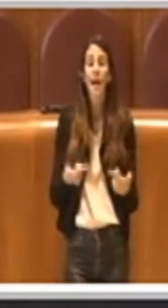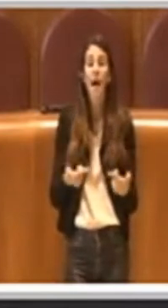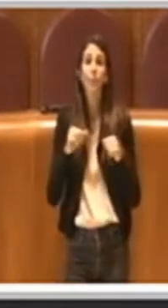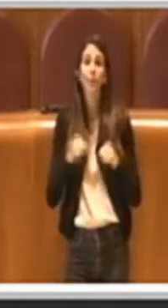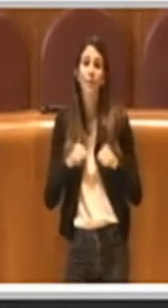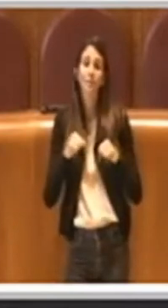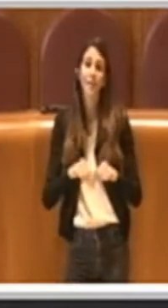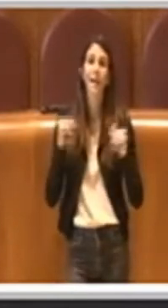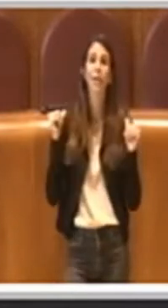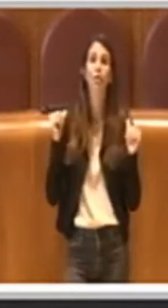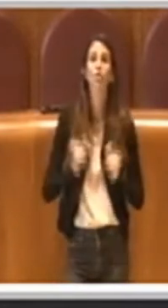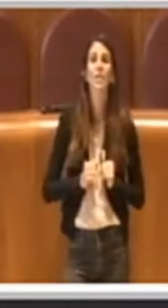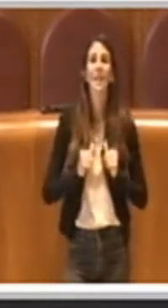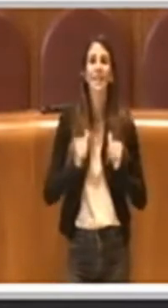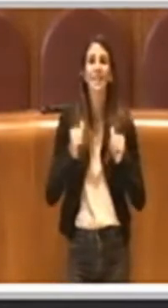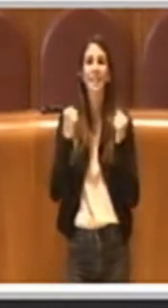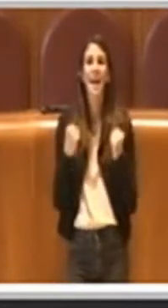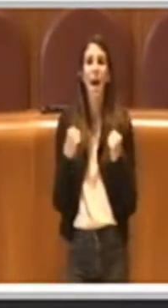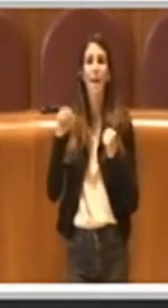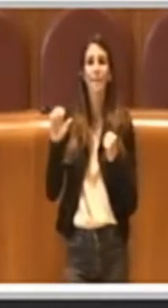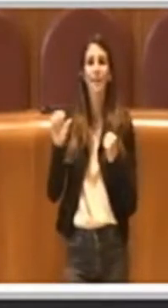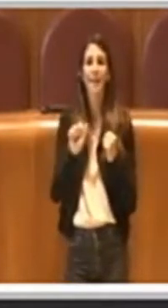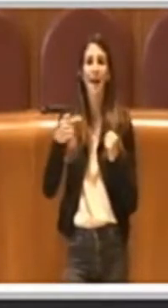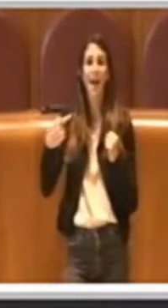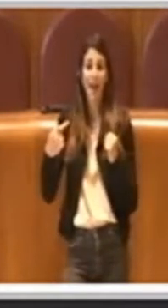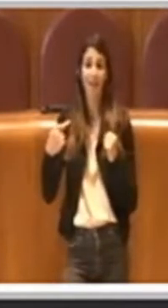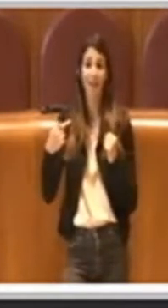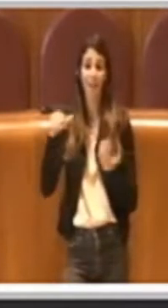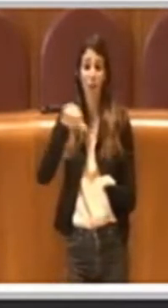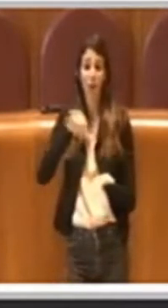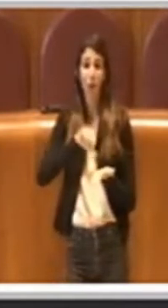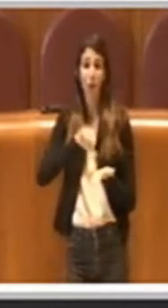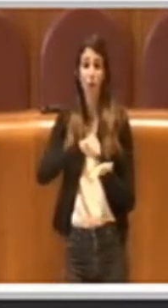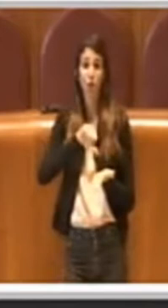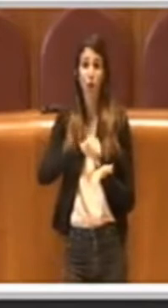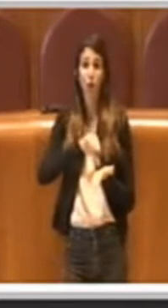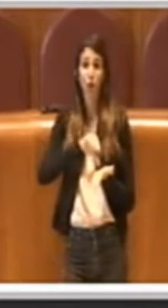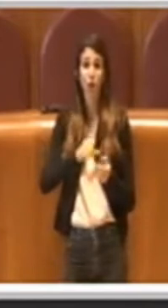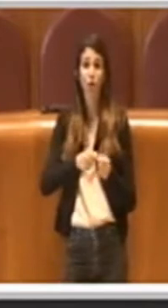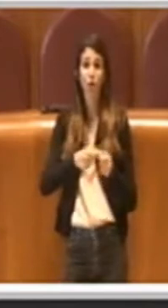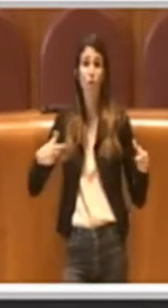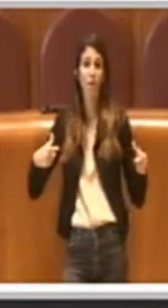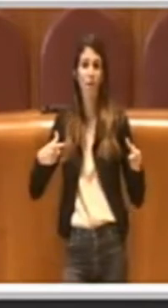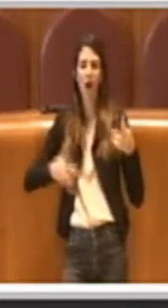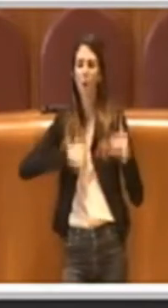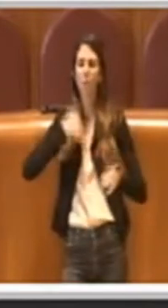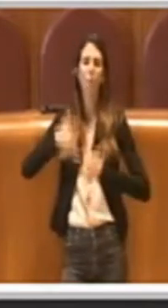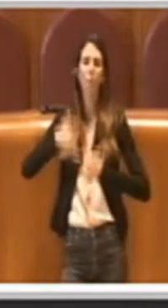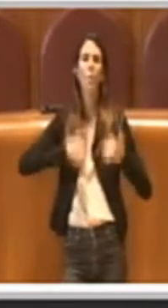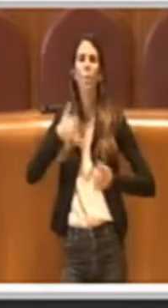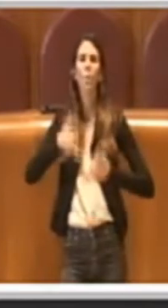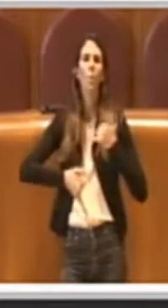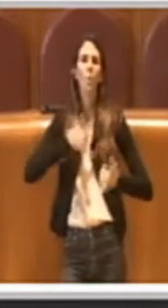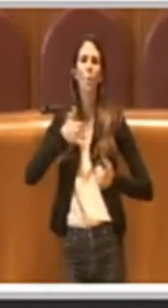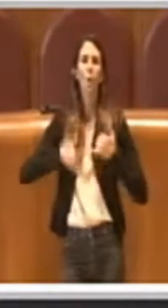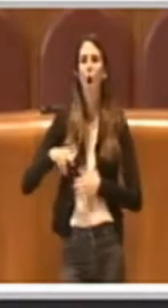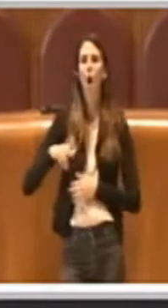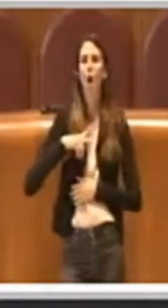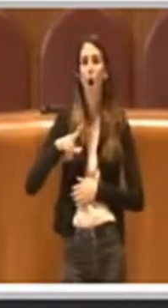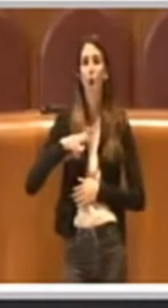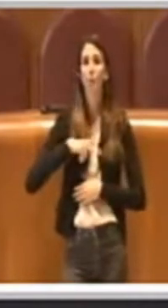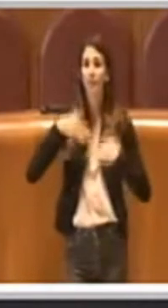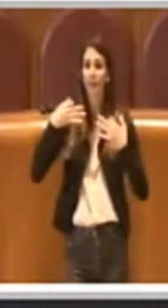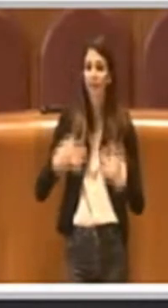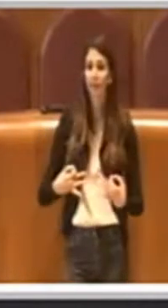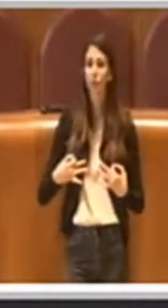est di raggiungere il centro della città in maniera sicura in bicicletta in maniera protetta un pochino